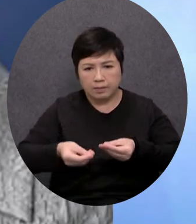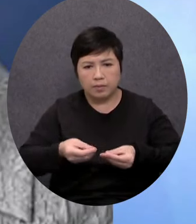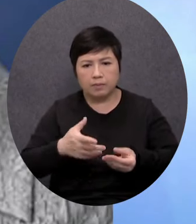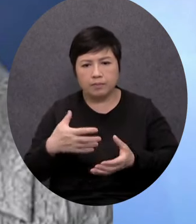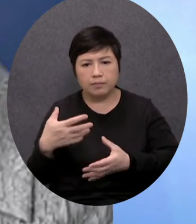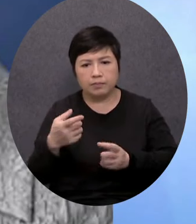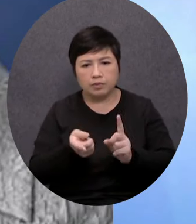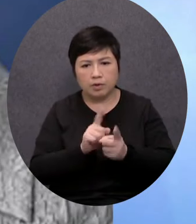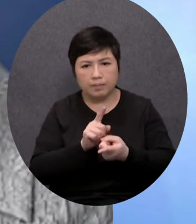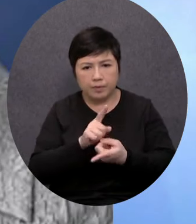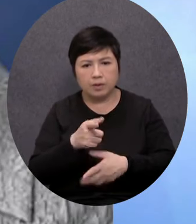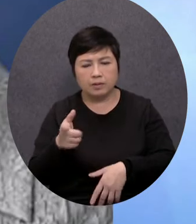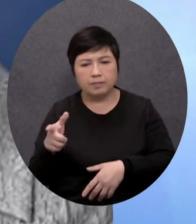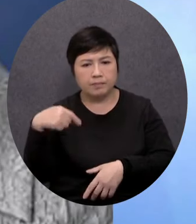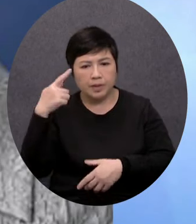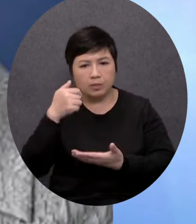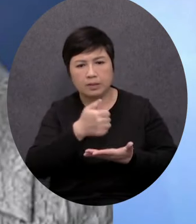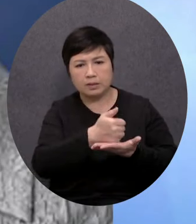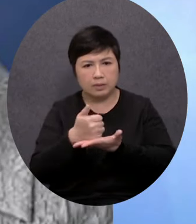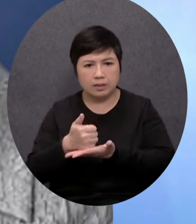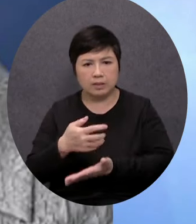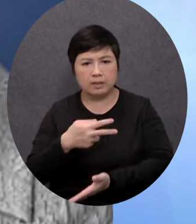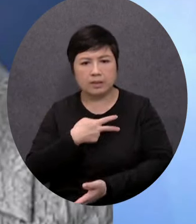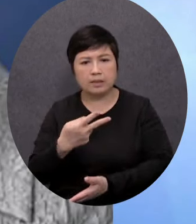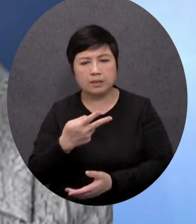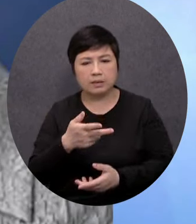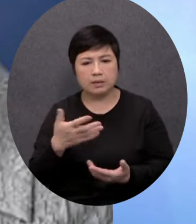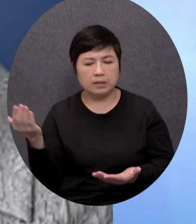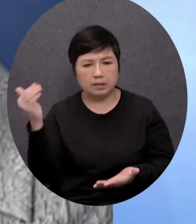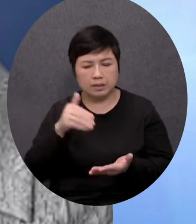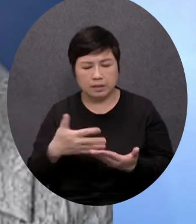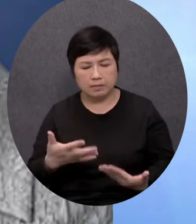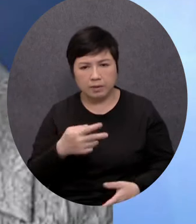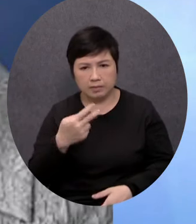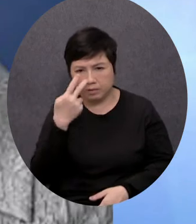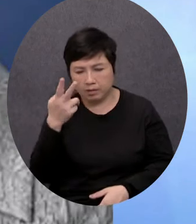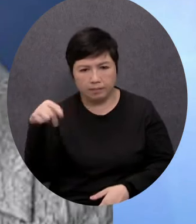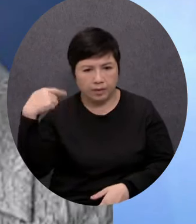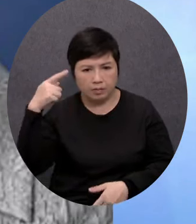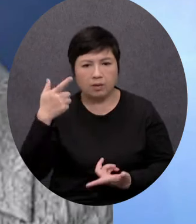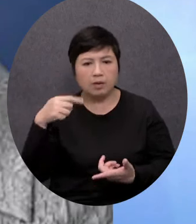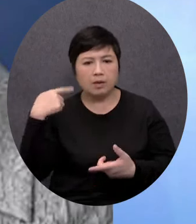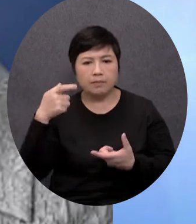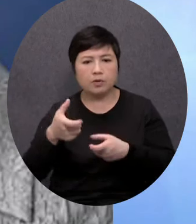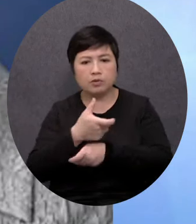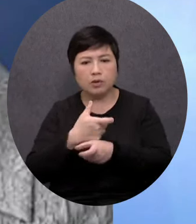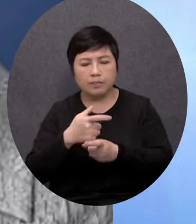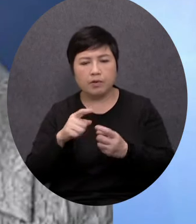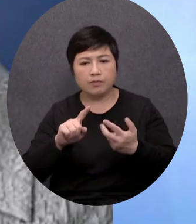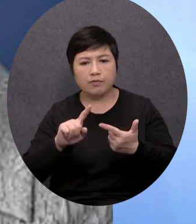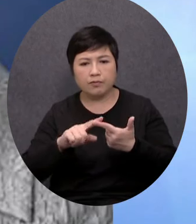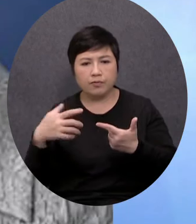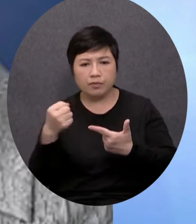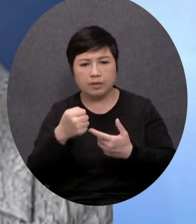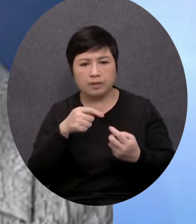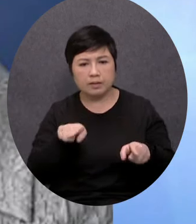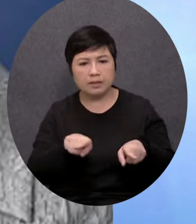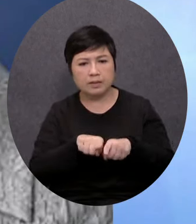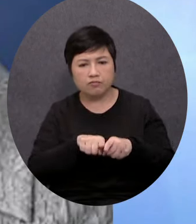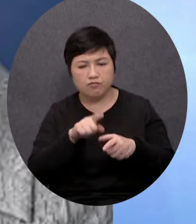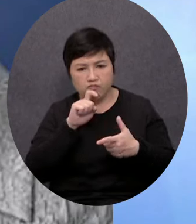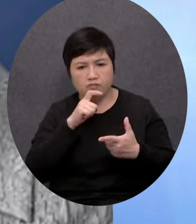黃秀文應美方邀請，在星期二至今日訪美，和美國商務部副部長拉郭共同主